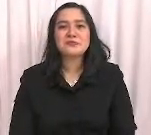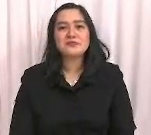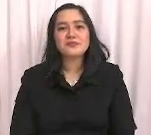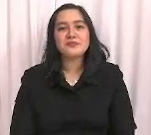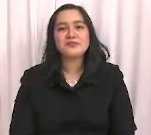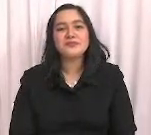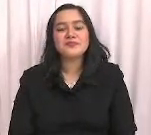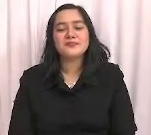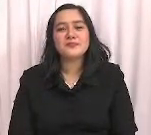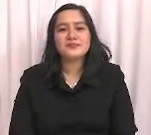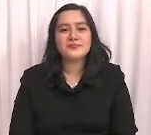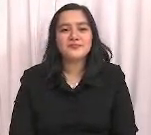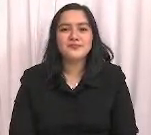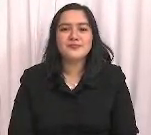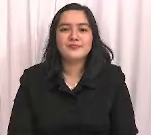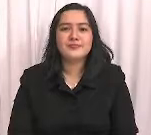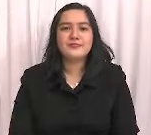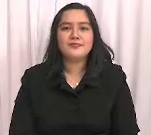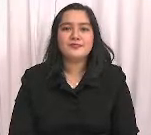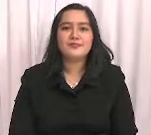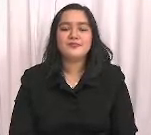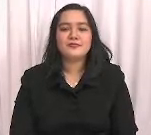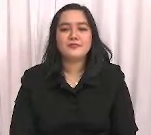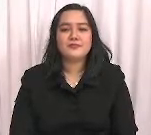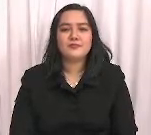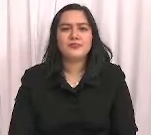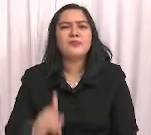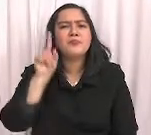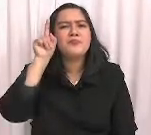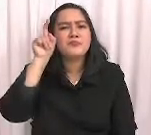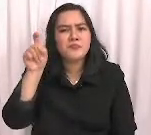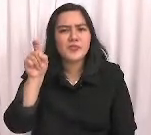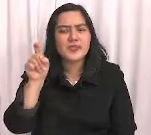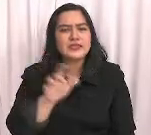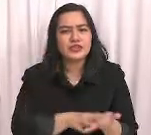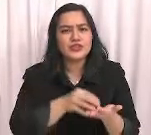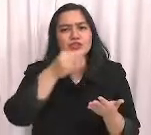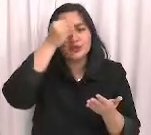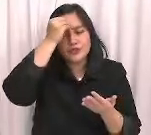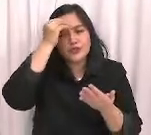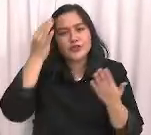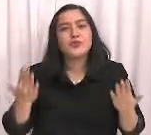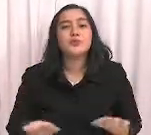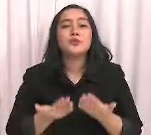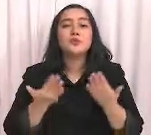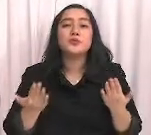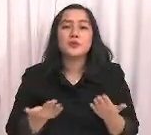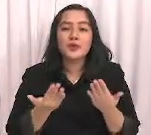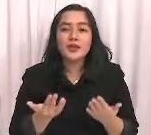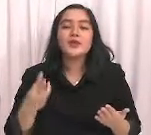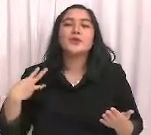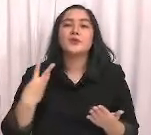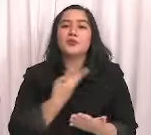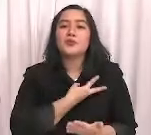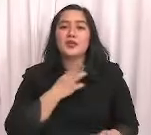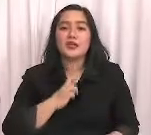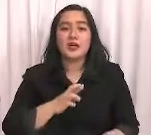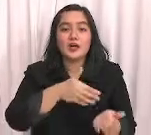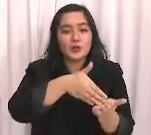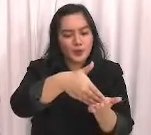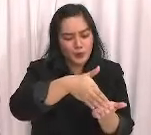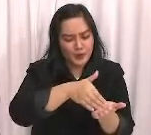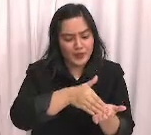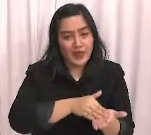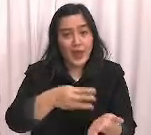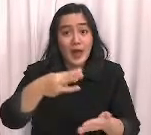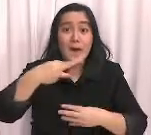mga kapatid, dapat tignan nating mabuti kung saan bagay tayo mahina, palakasin natin.